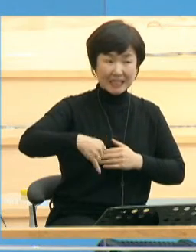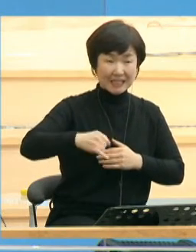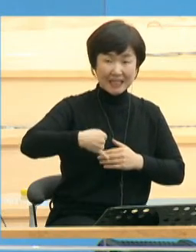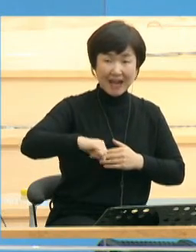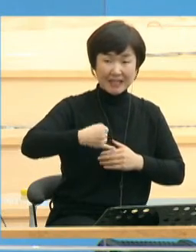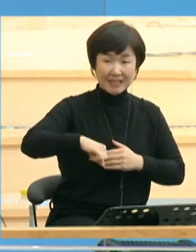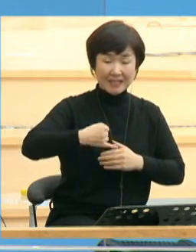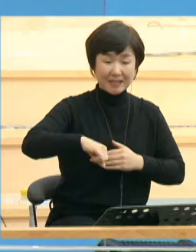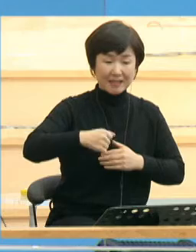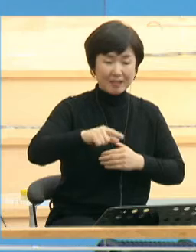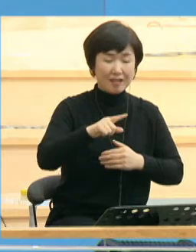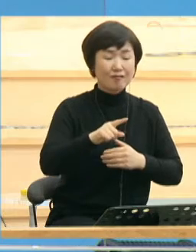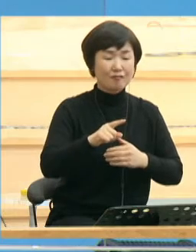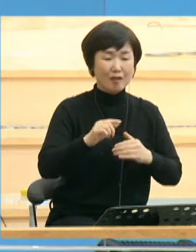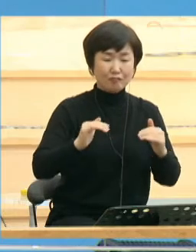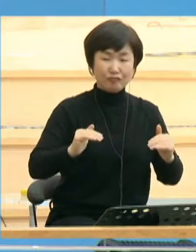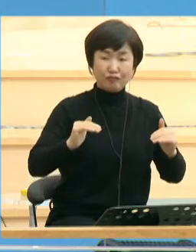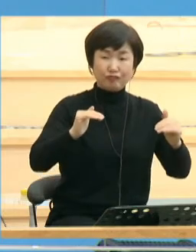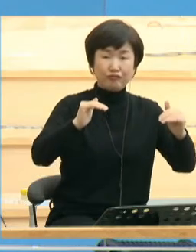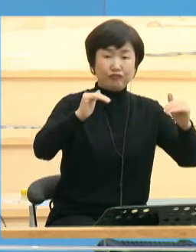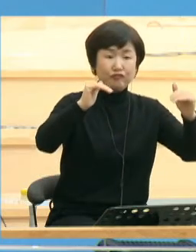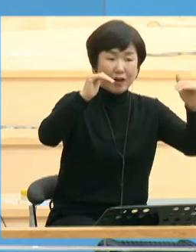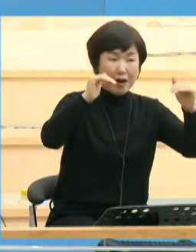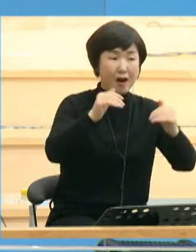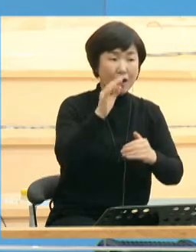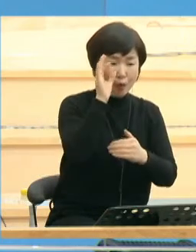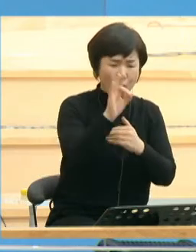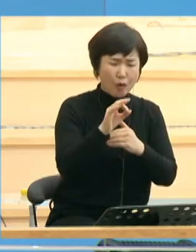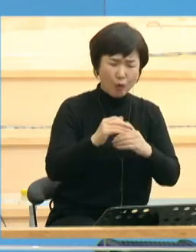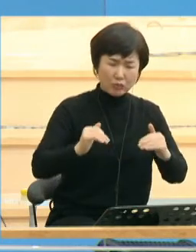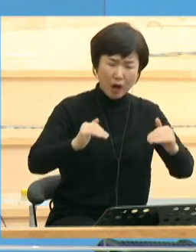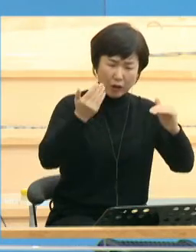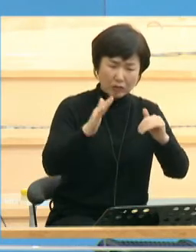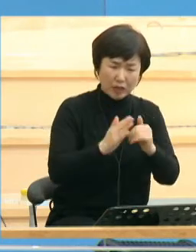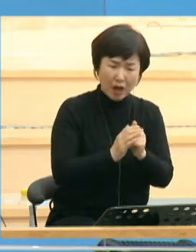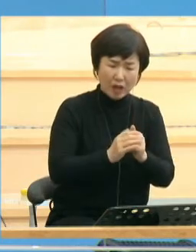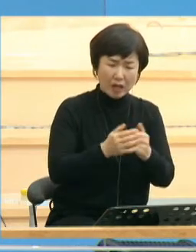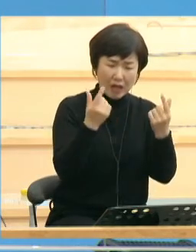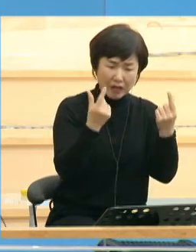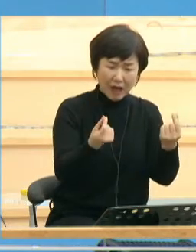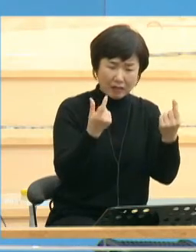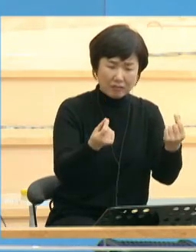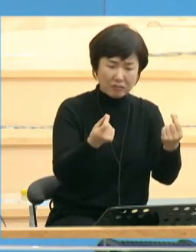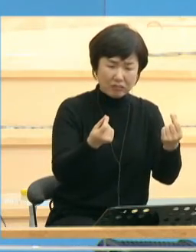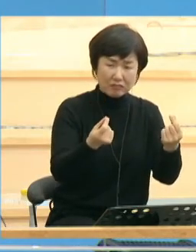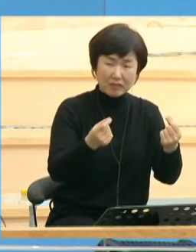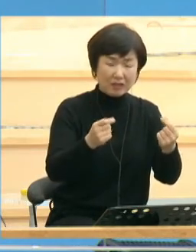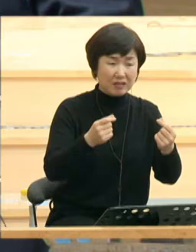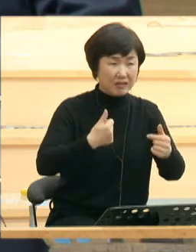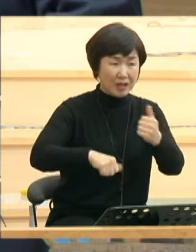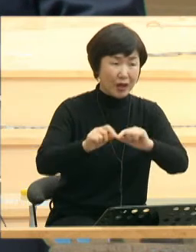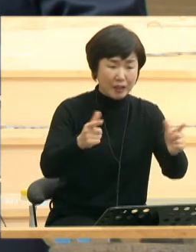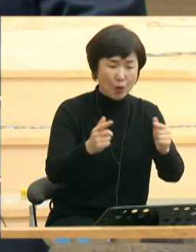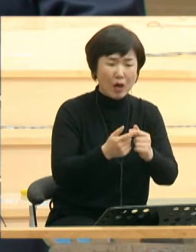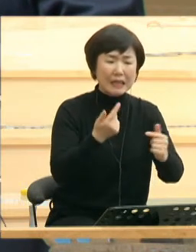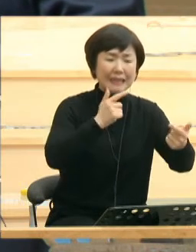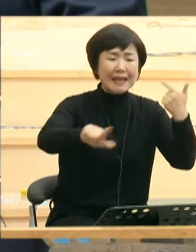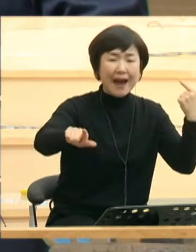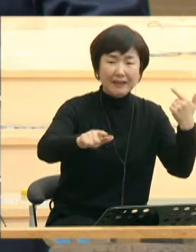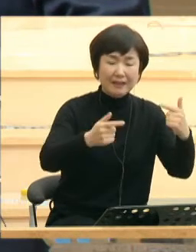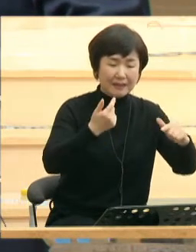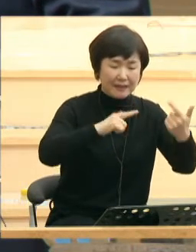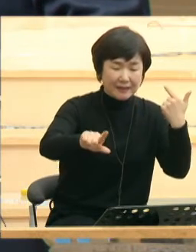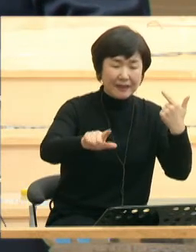왜 다음 세대가 아니고 다른 세대가 되었다고 말하는 지 왜 하나님 버리고 다른 신을 섬겨 따고 말하는지 올 성게